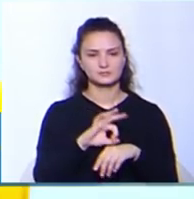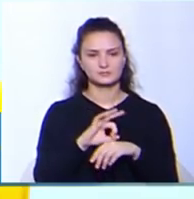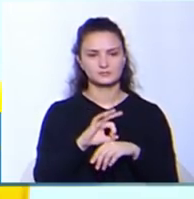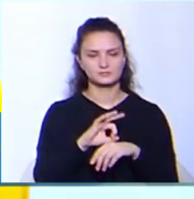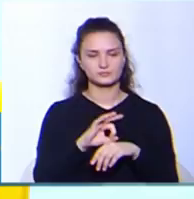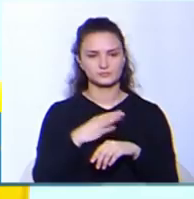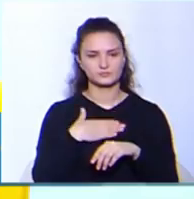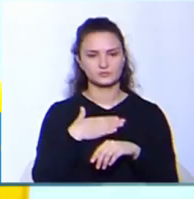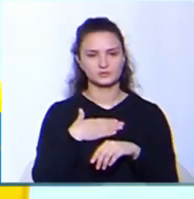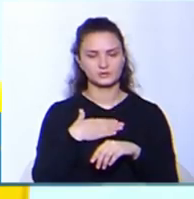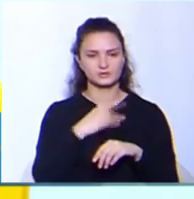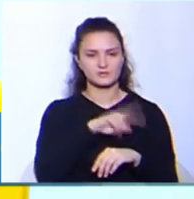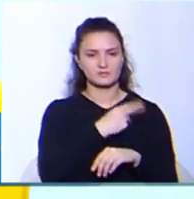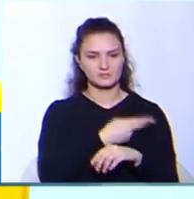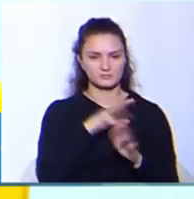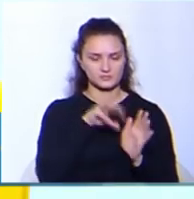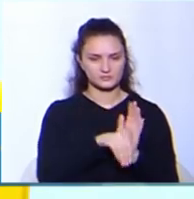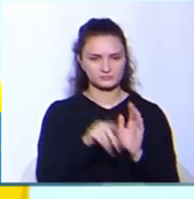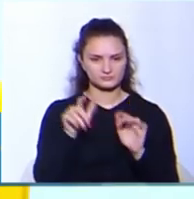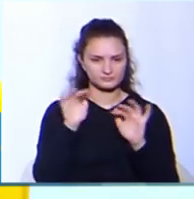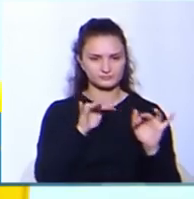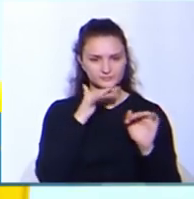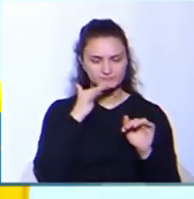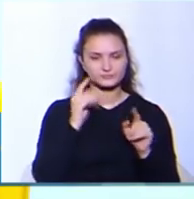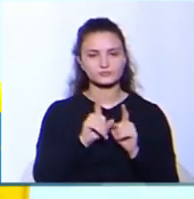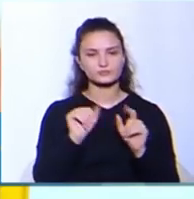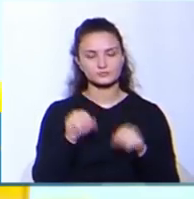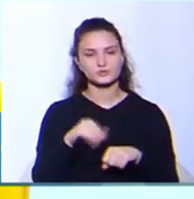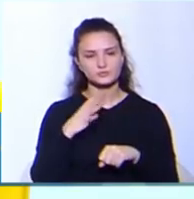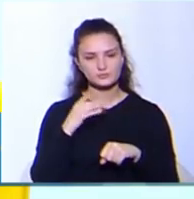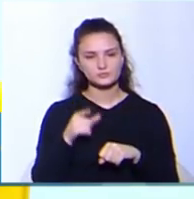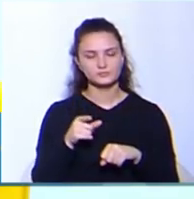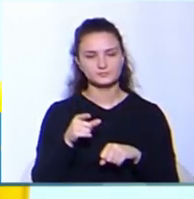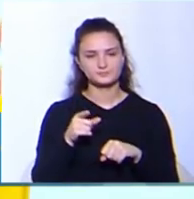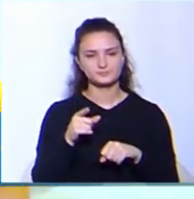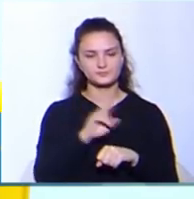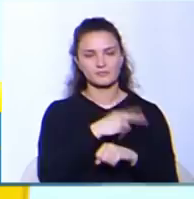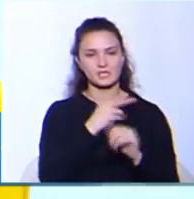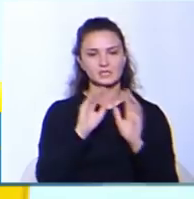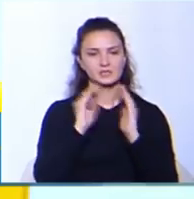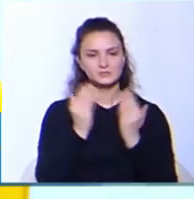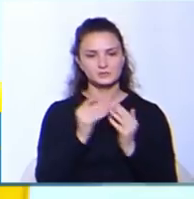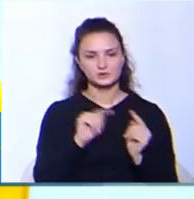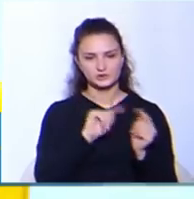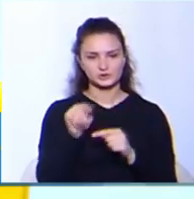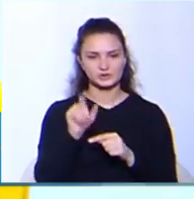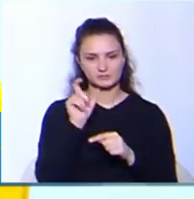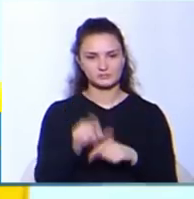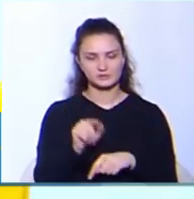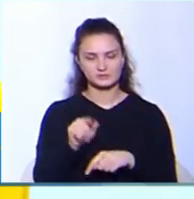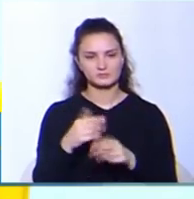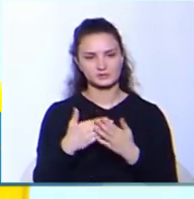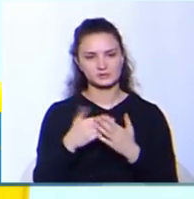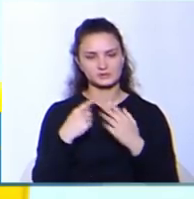დაივსება ხოლმე ჩვენი სტაციონარი გარდა ამისა სწორედ ის რომ შეიძლება რეანიმაციაში მოხვდნენ ეს ადამიანები მოხვდნენ